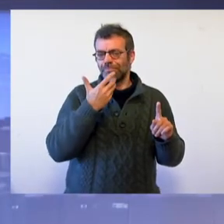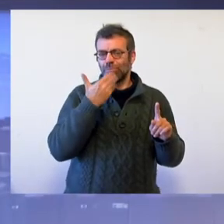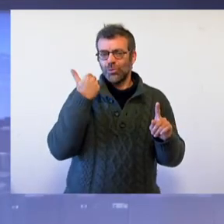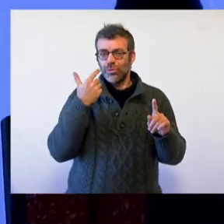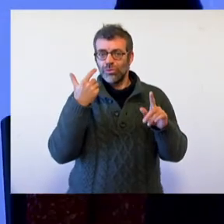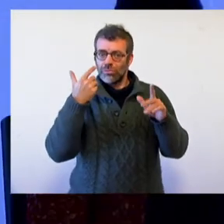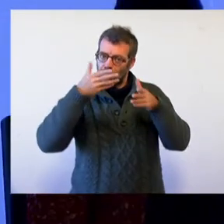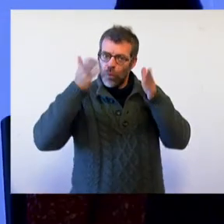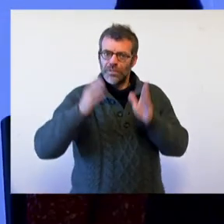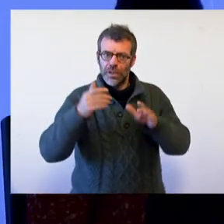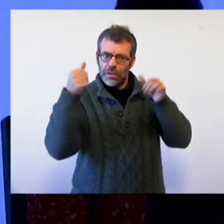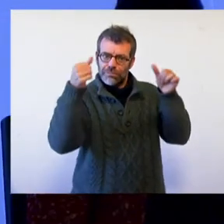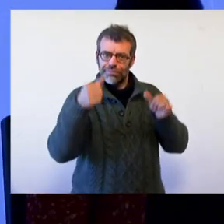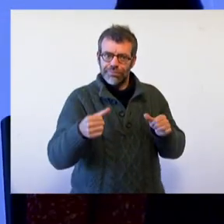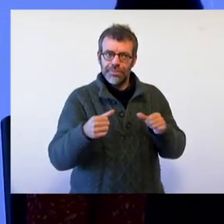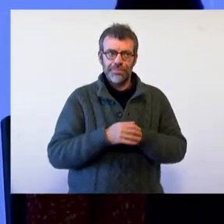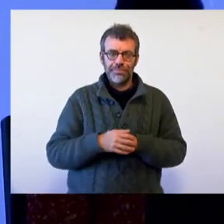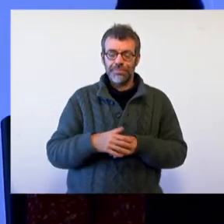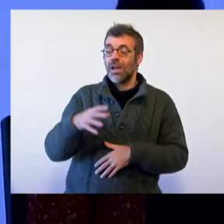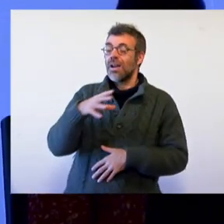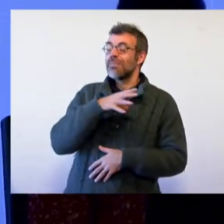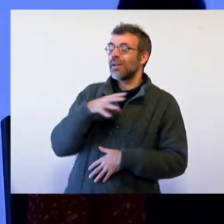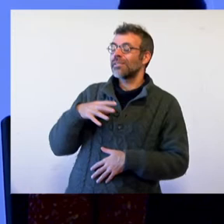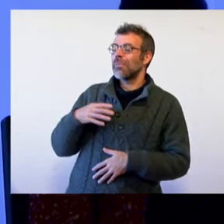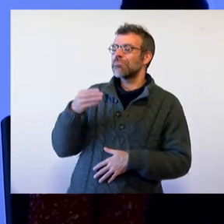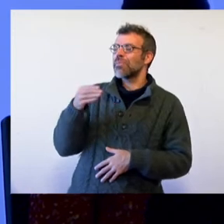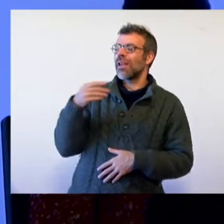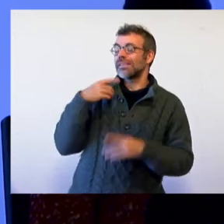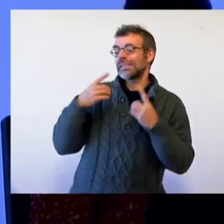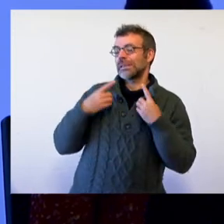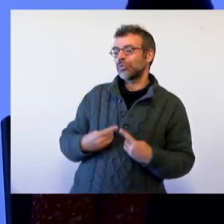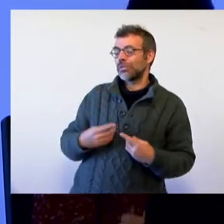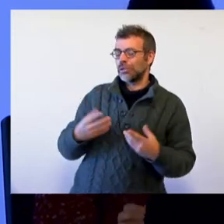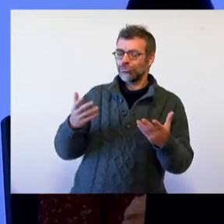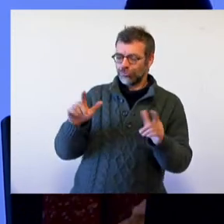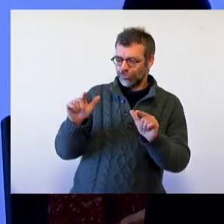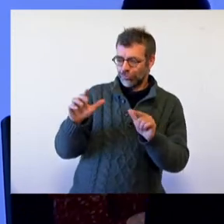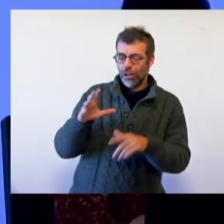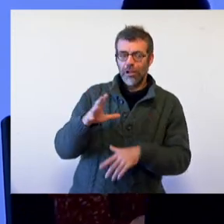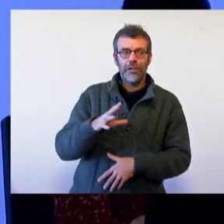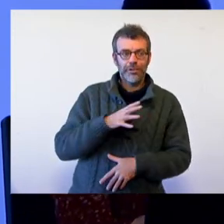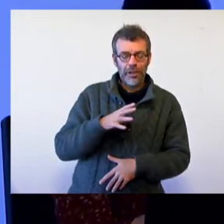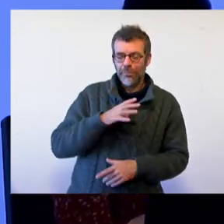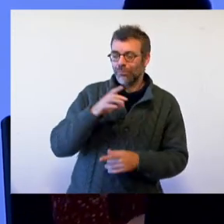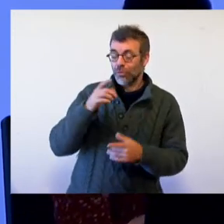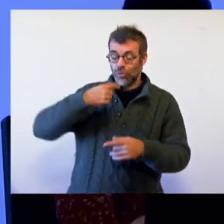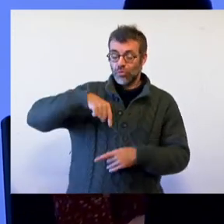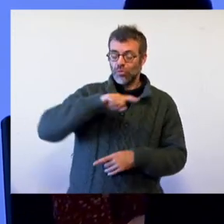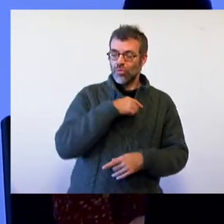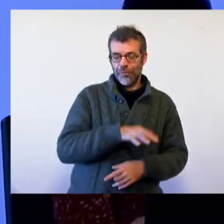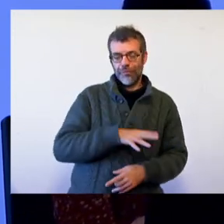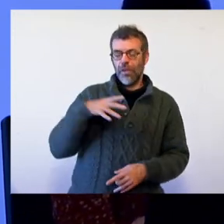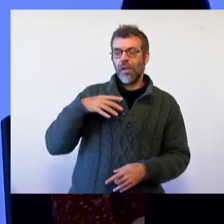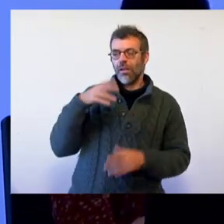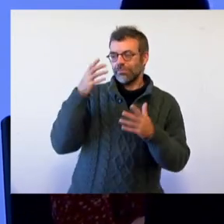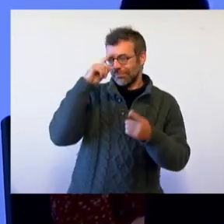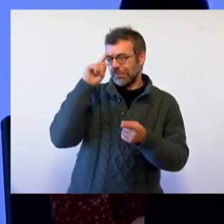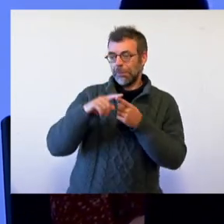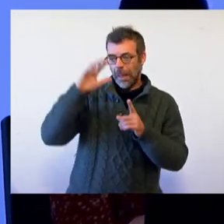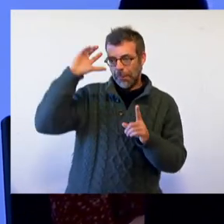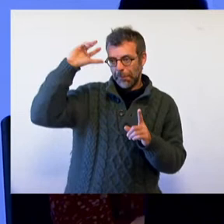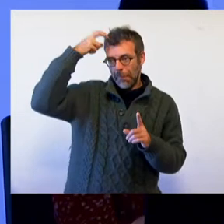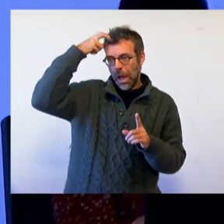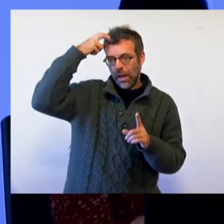Madame Miralles, madame la députée, sur la frégate Languedoc, évidemment, et on a été très honorés. Je le dis que nos marins